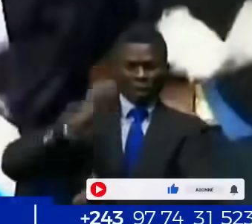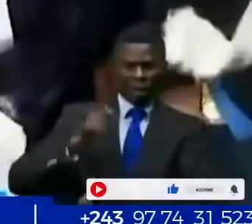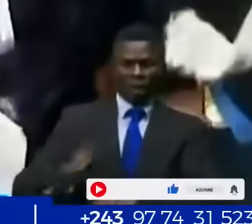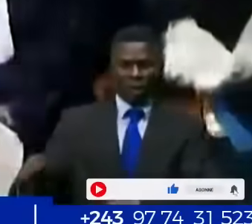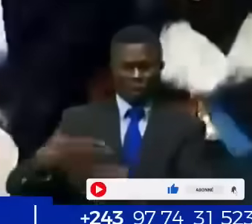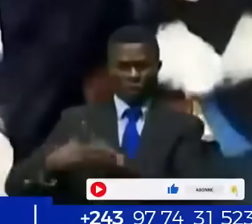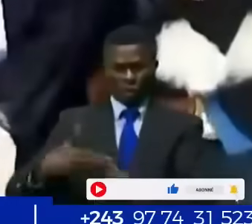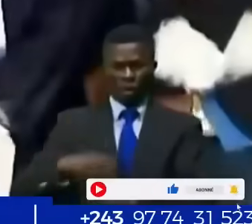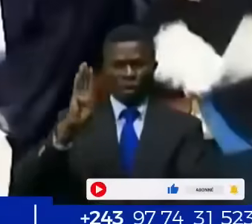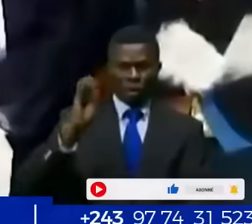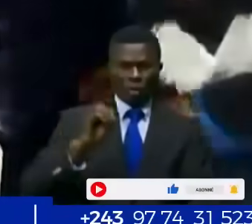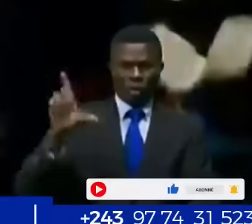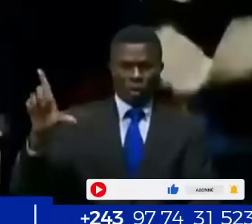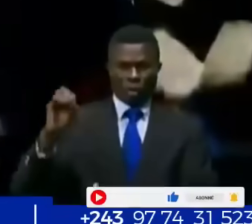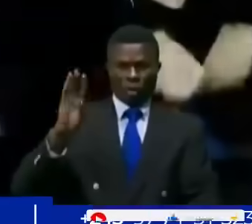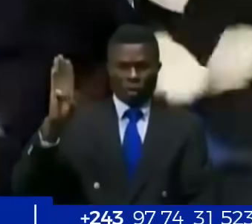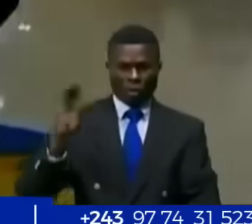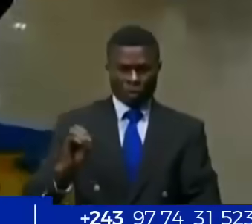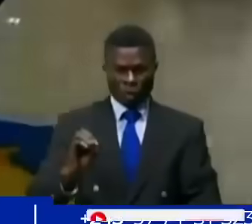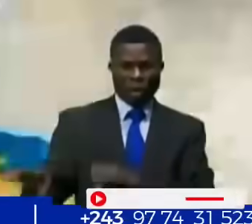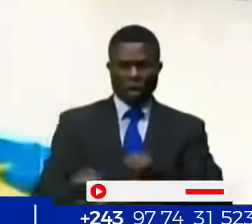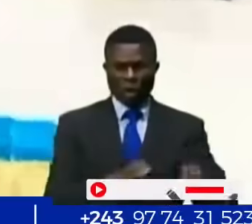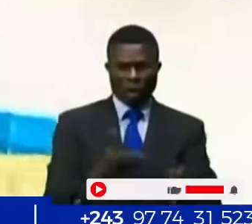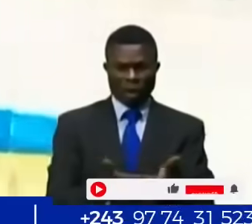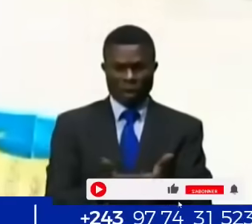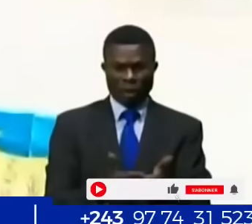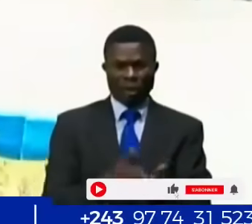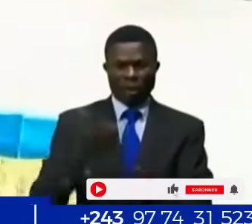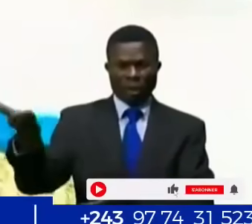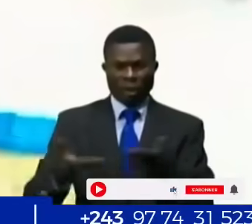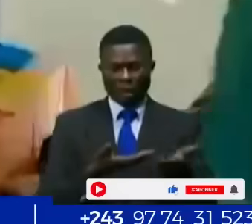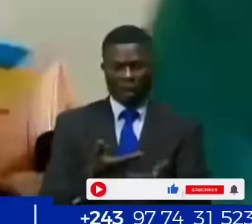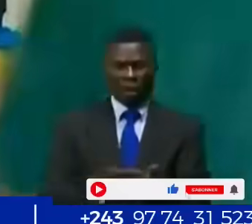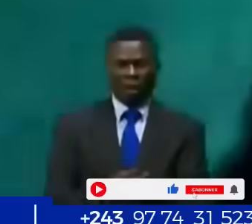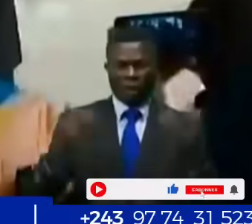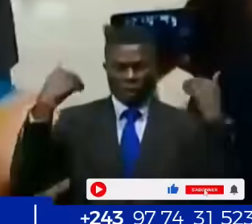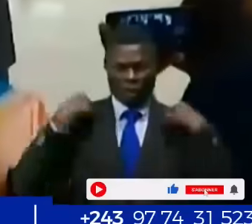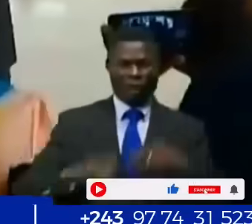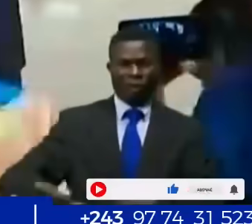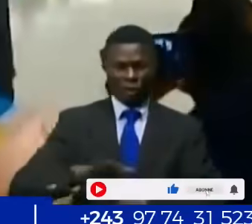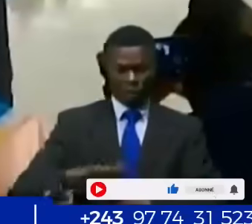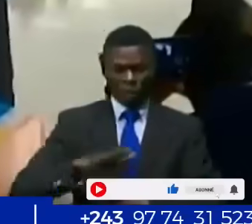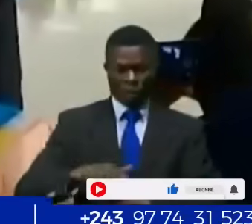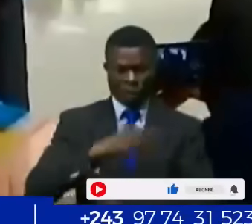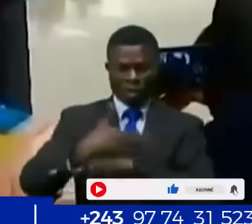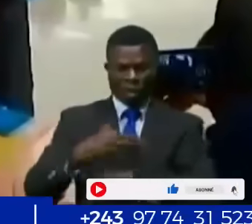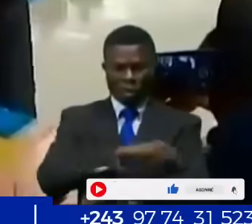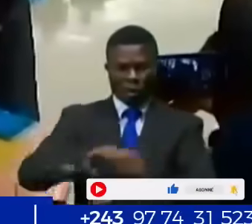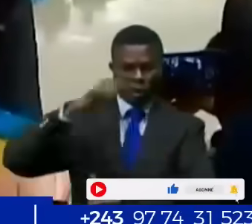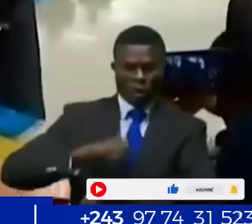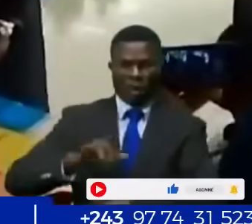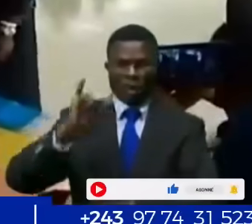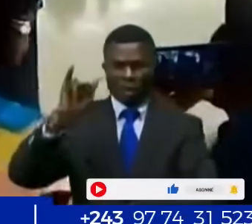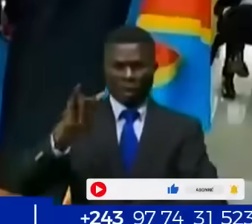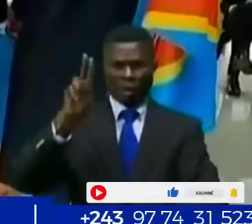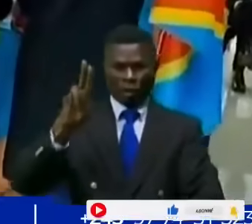de Bolobo. La cérémonie s'est tenue sur la réquisition du procureur de la République près le tribunal de paix de Yumbi